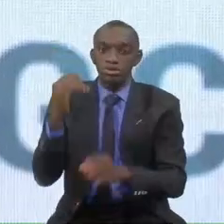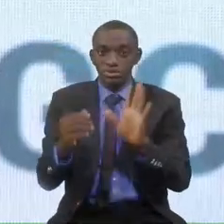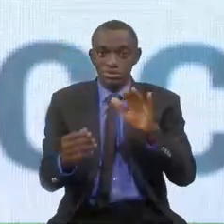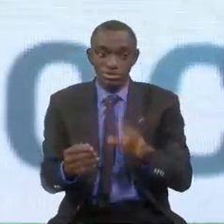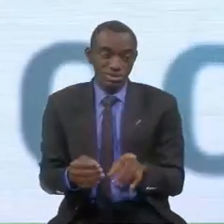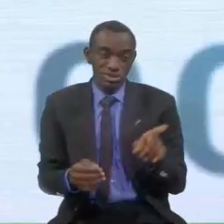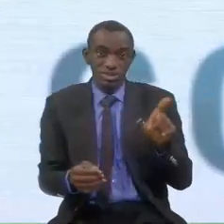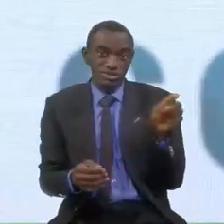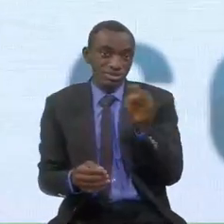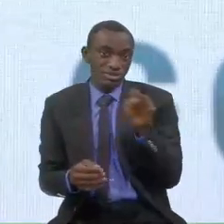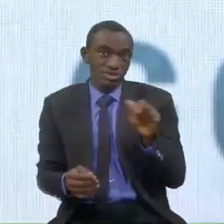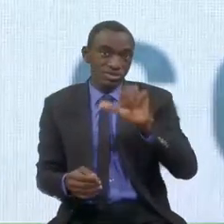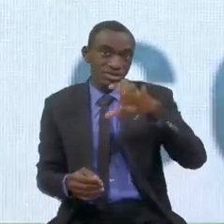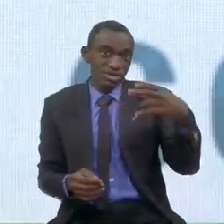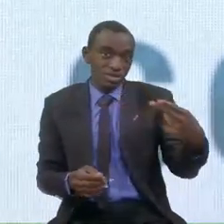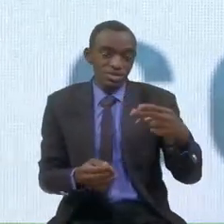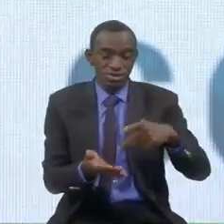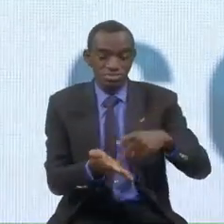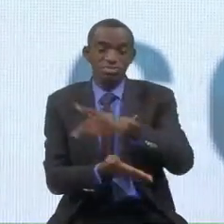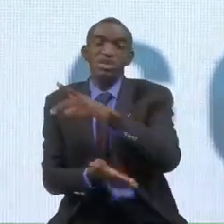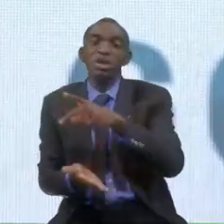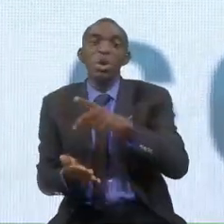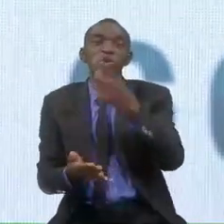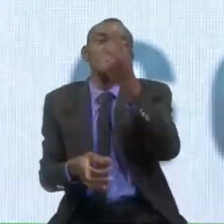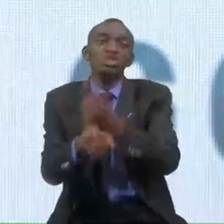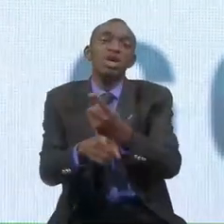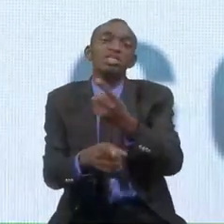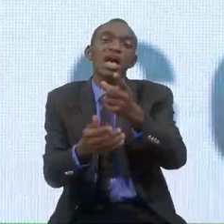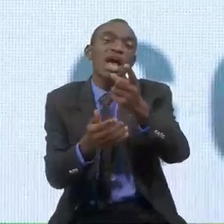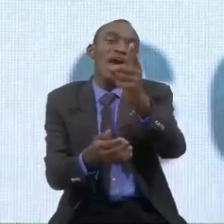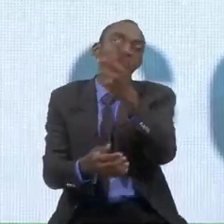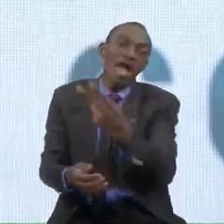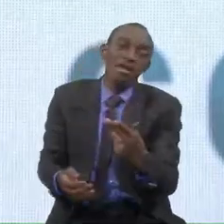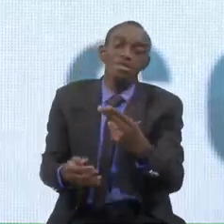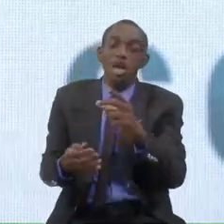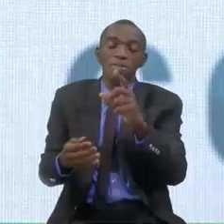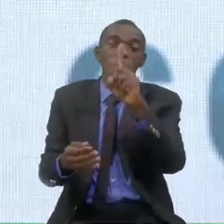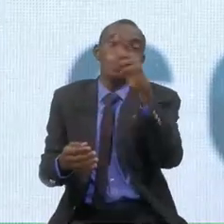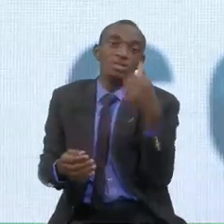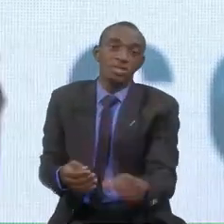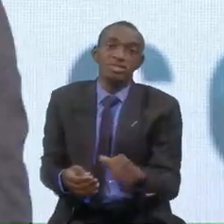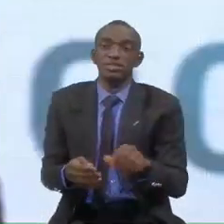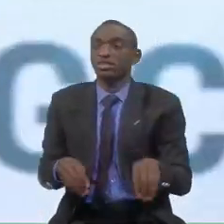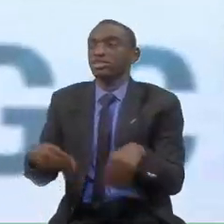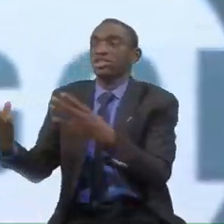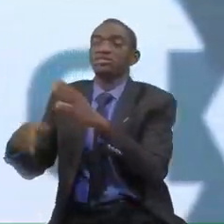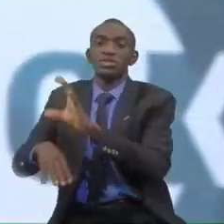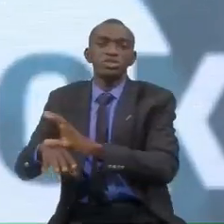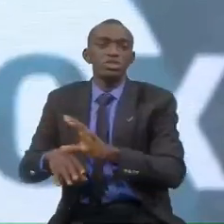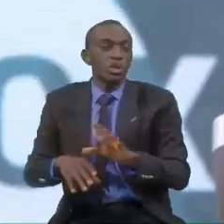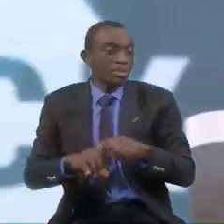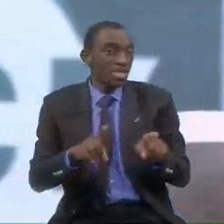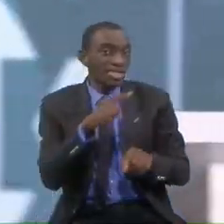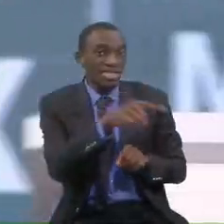Une dixième. Et Zachée a dit que je donne 5 sur 10 aux